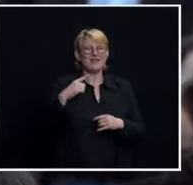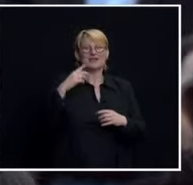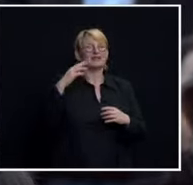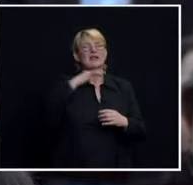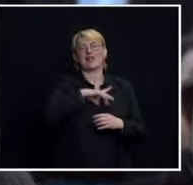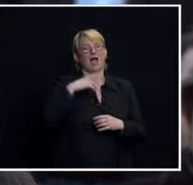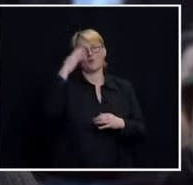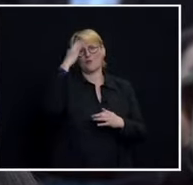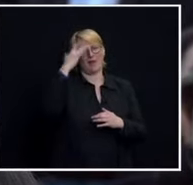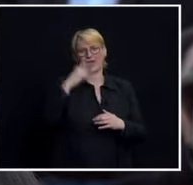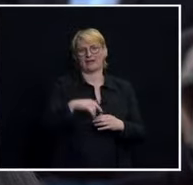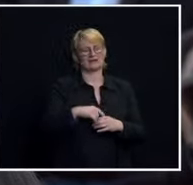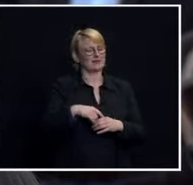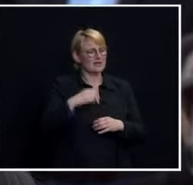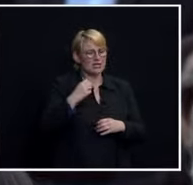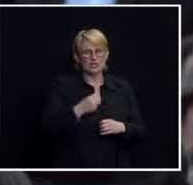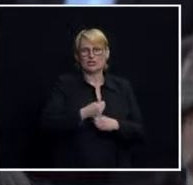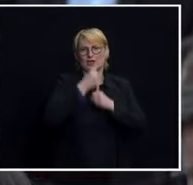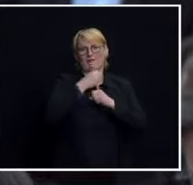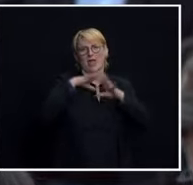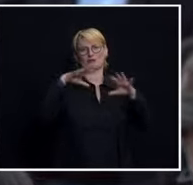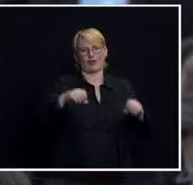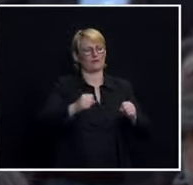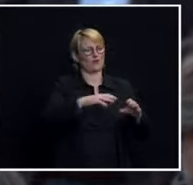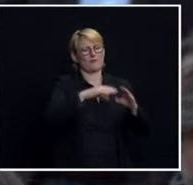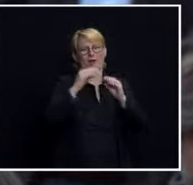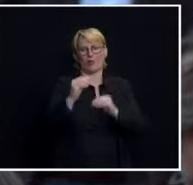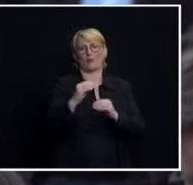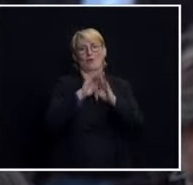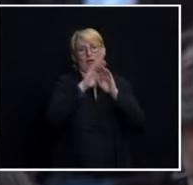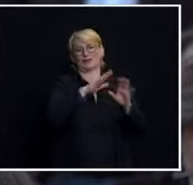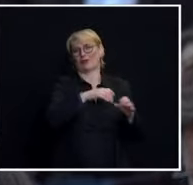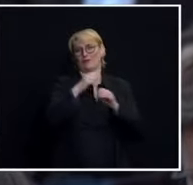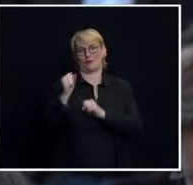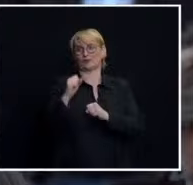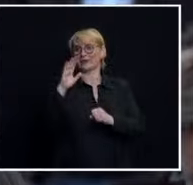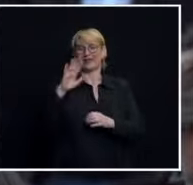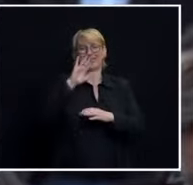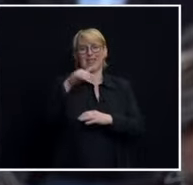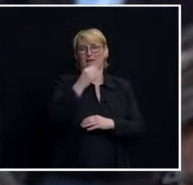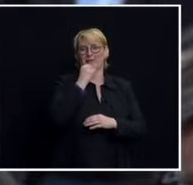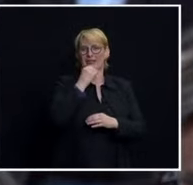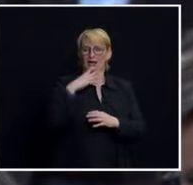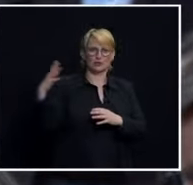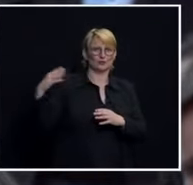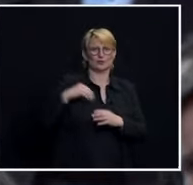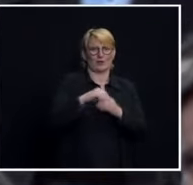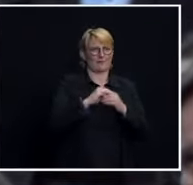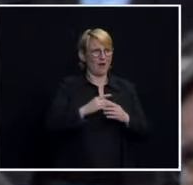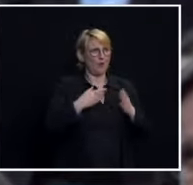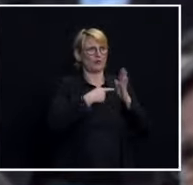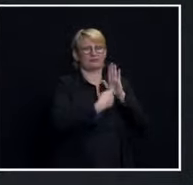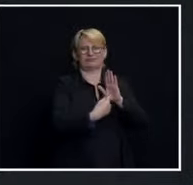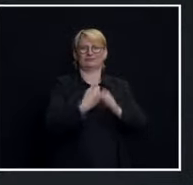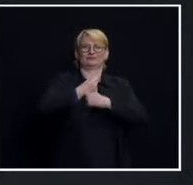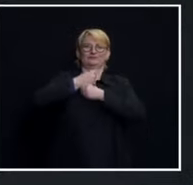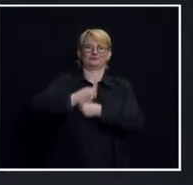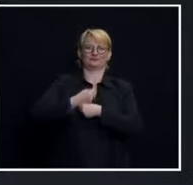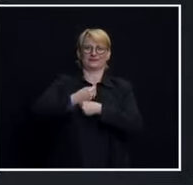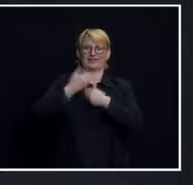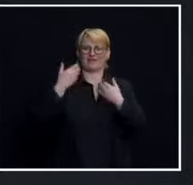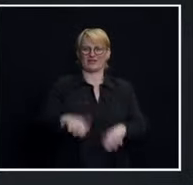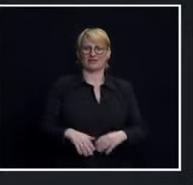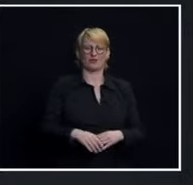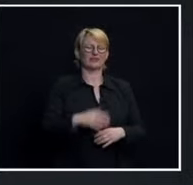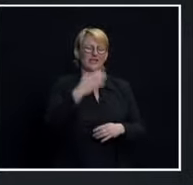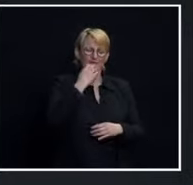eine Patenschaft übernommen hat und heute den Nachmittag mit unserem Projekt verbrachte. Und ich möchte auch ausdrücklich